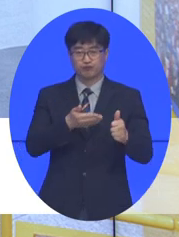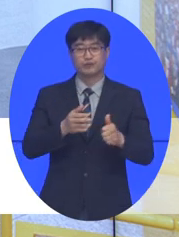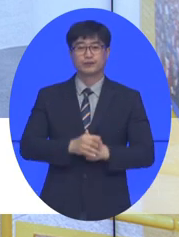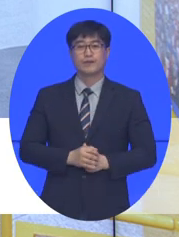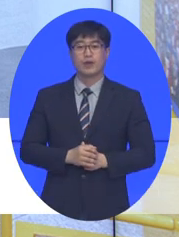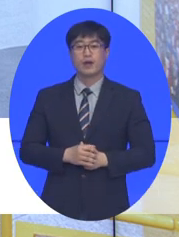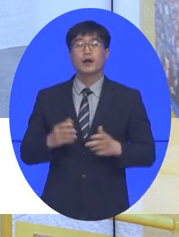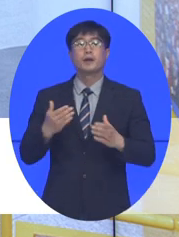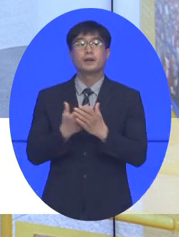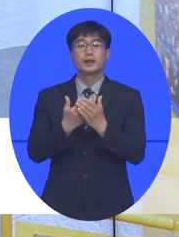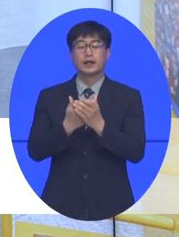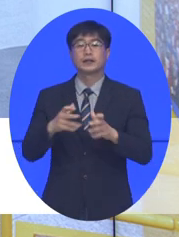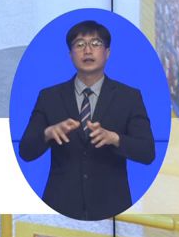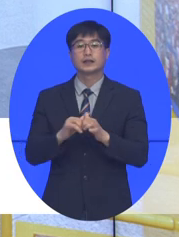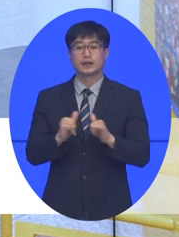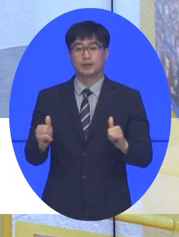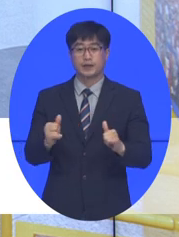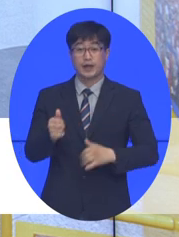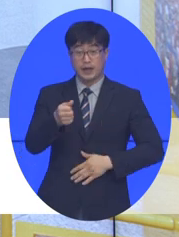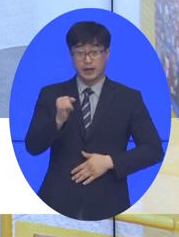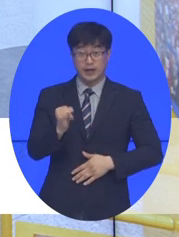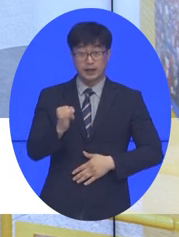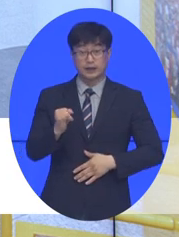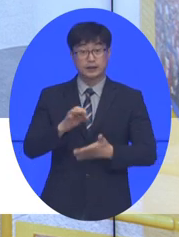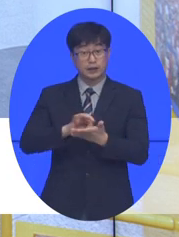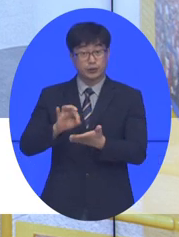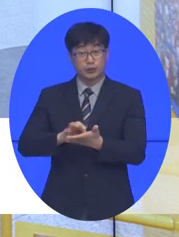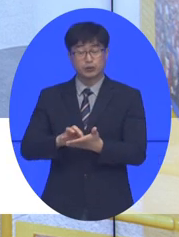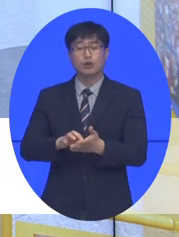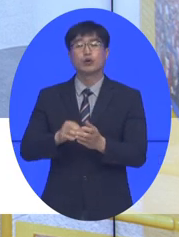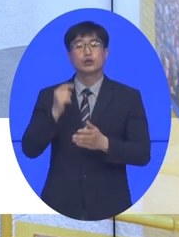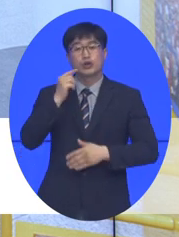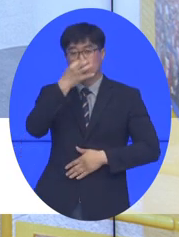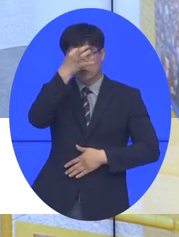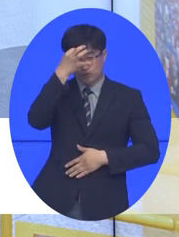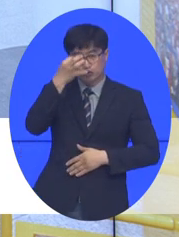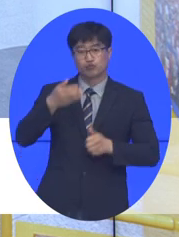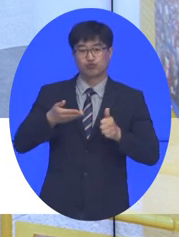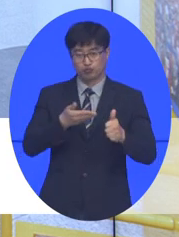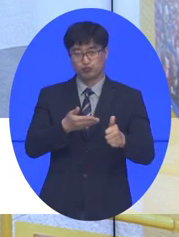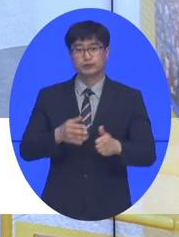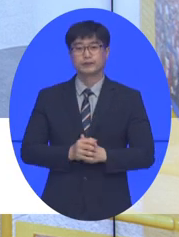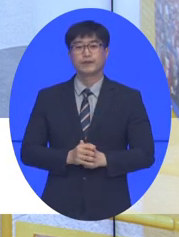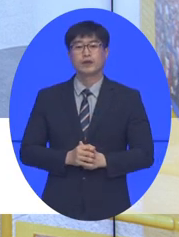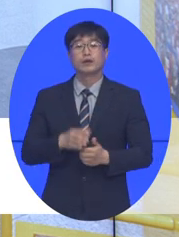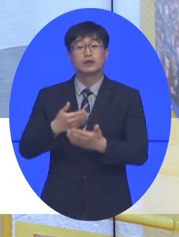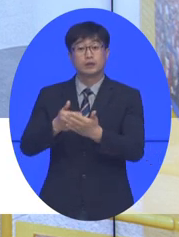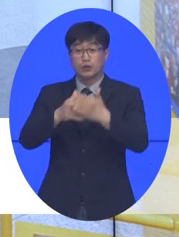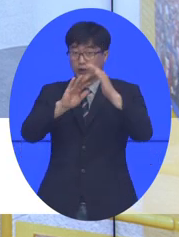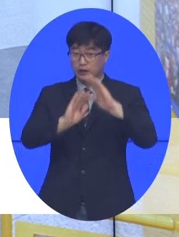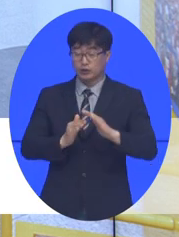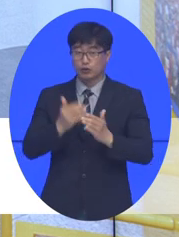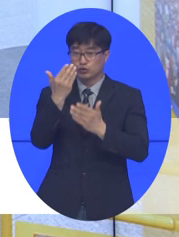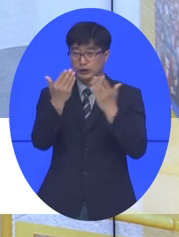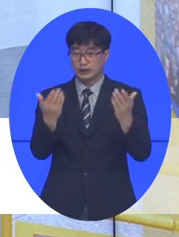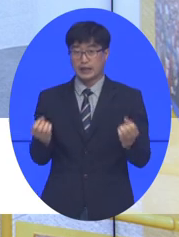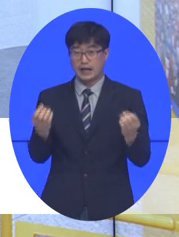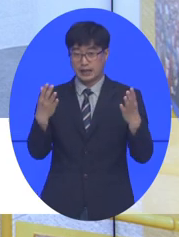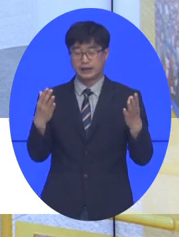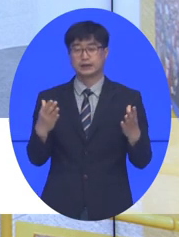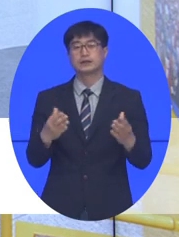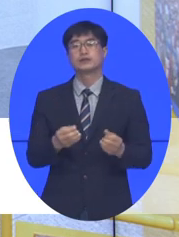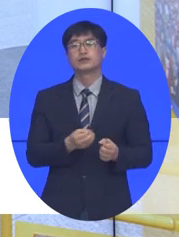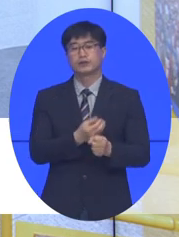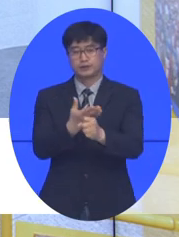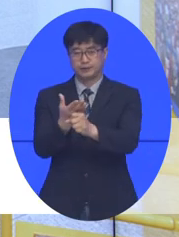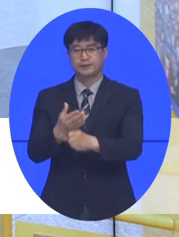만들었습니다. 발달장애인들에게 인공지능으로 예술할 기회를 제공한 건데요. 그림을 그리는 과정부터 전시회까지 함께